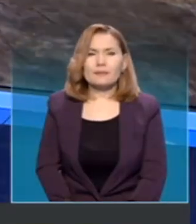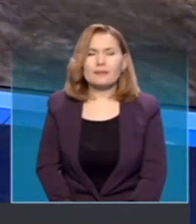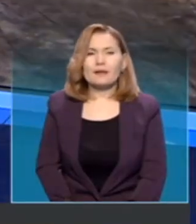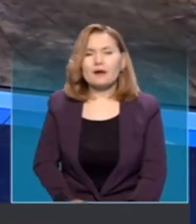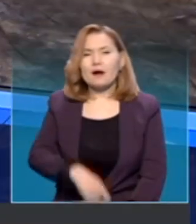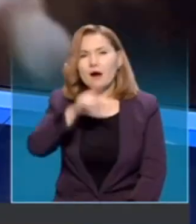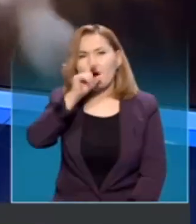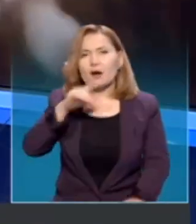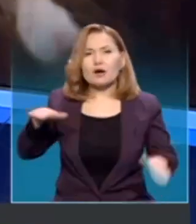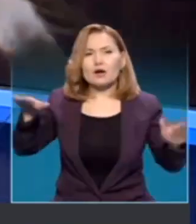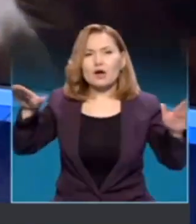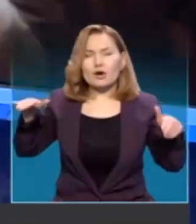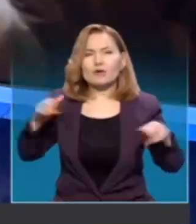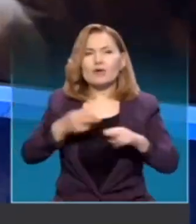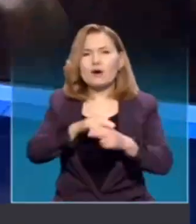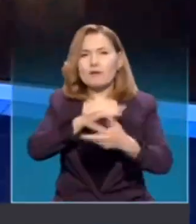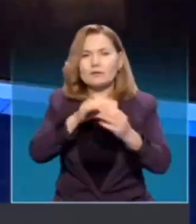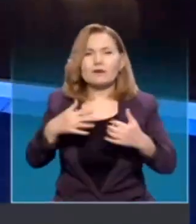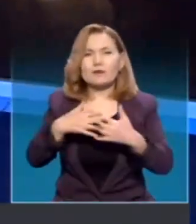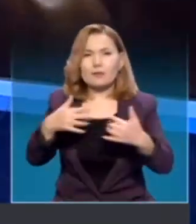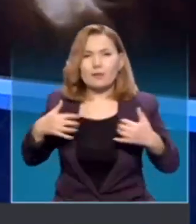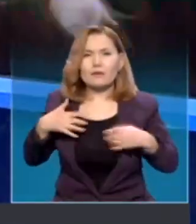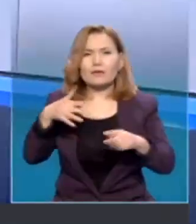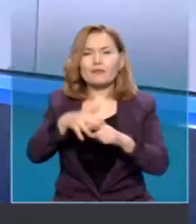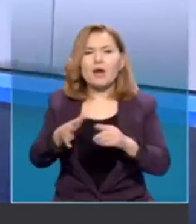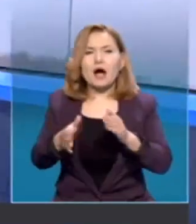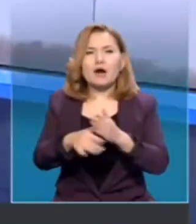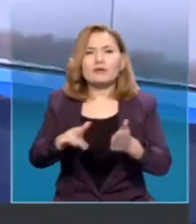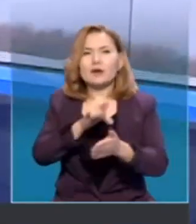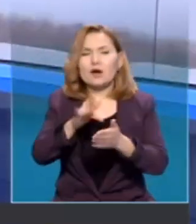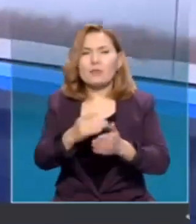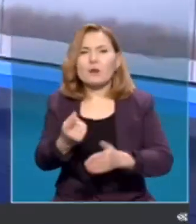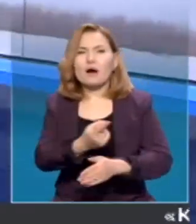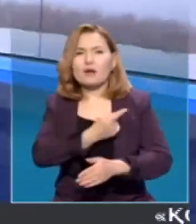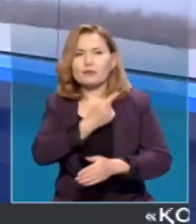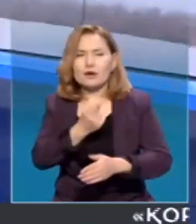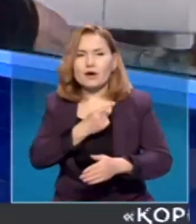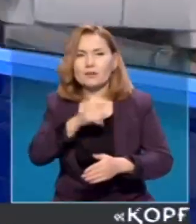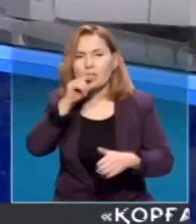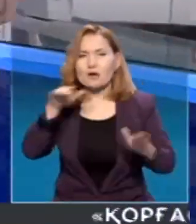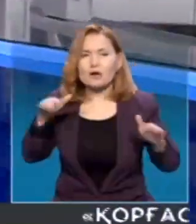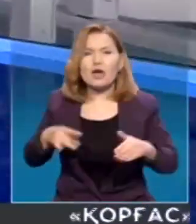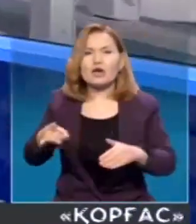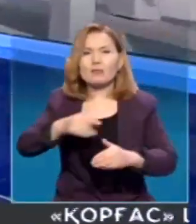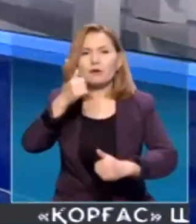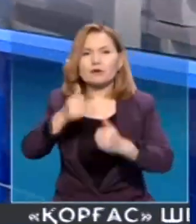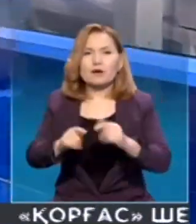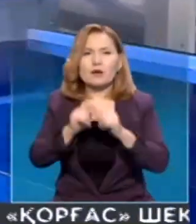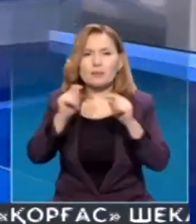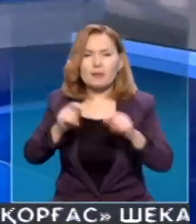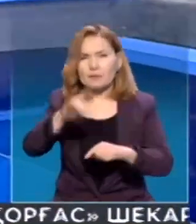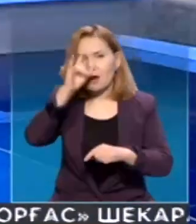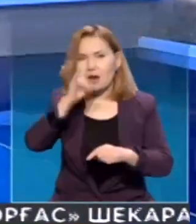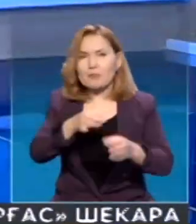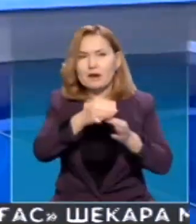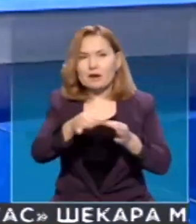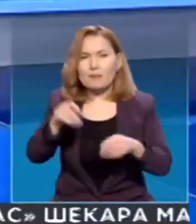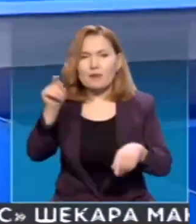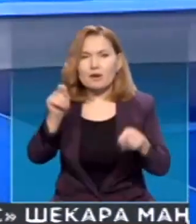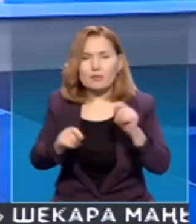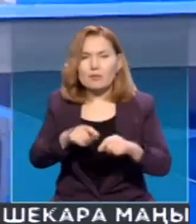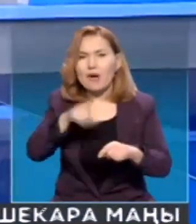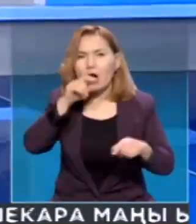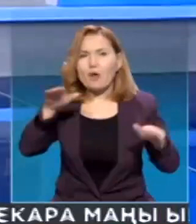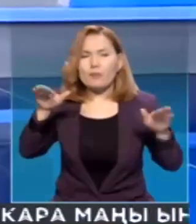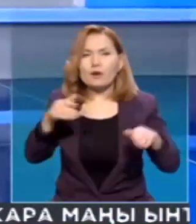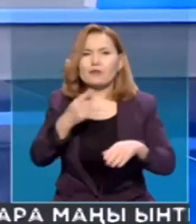Қыран құс не алмайды салса баптап. Атырауда құсбегілердің республикалық чемпионаты өтіп жатыр. Оған еліміздің әр өңірінен бүркіт